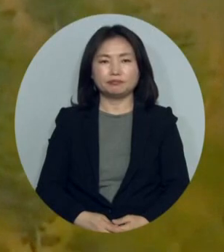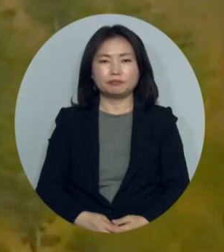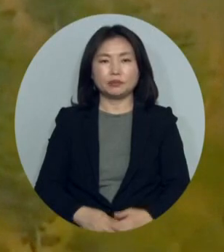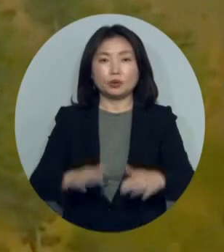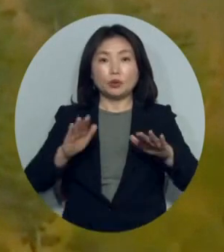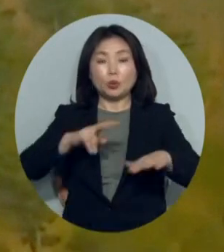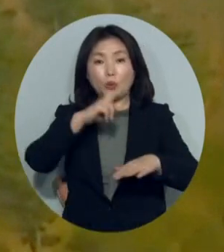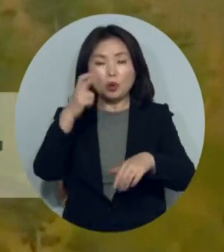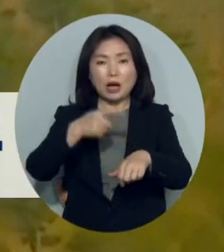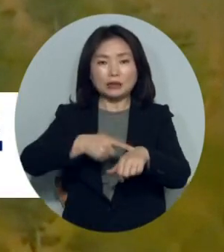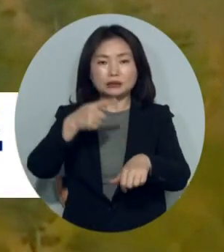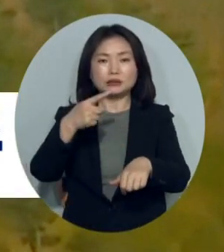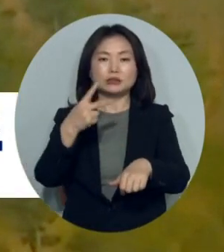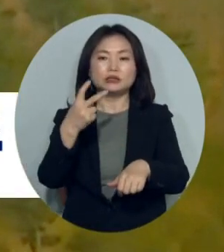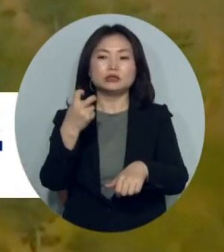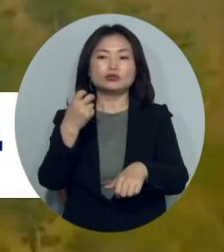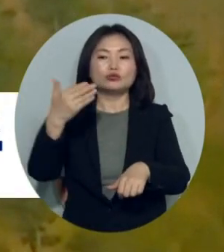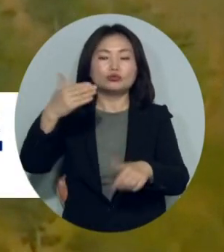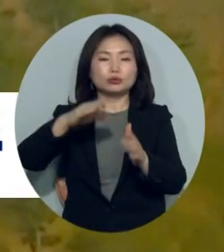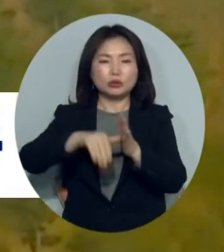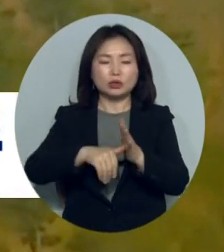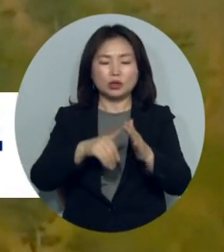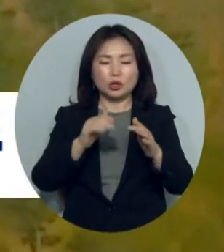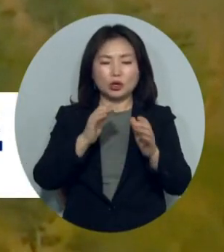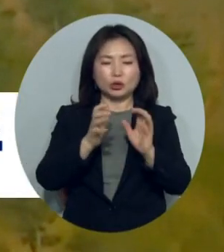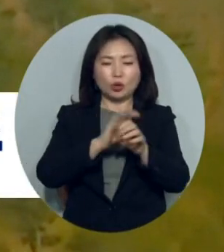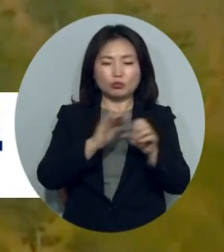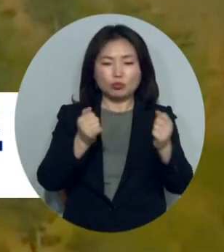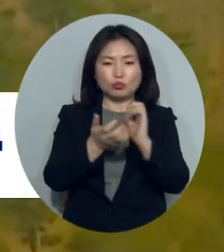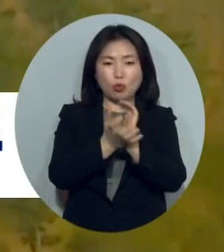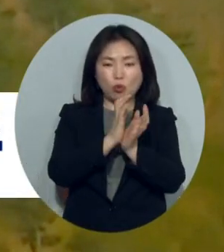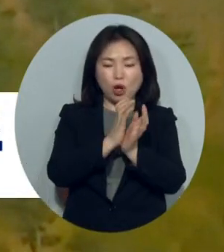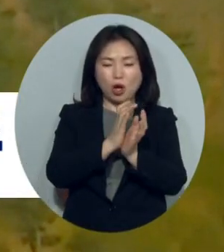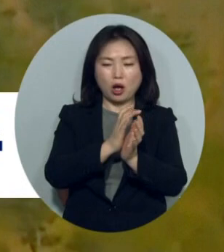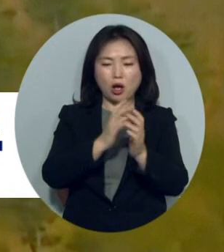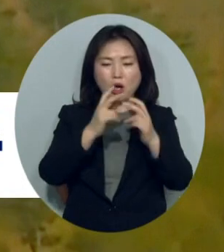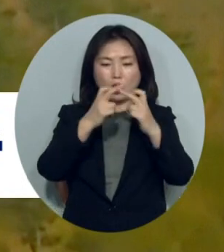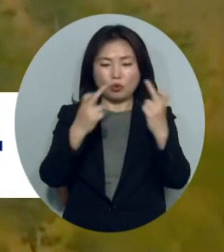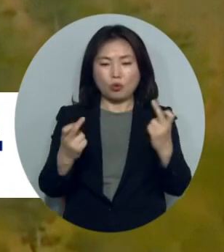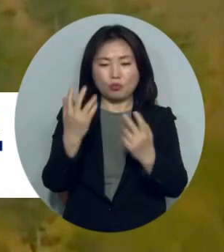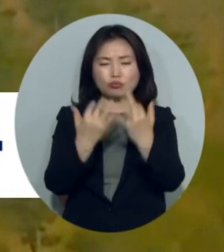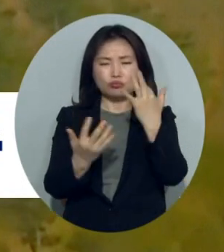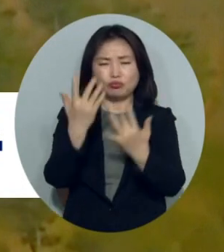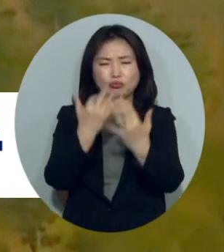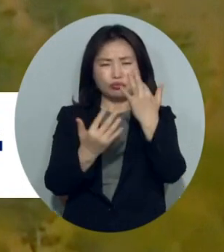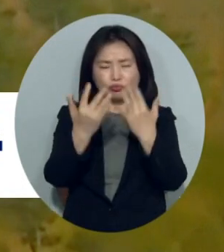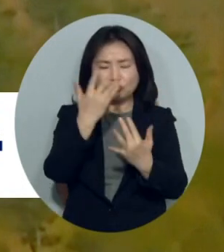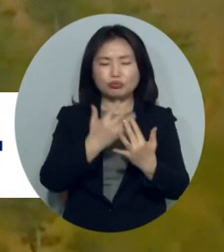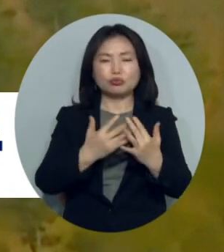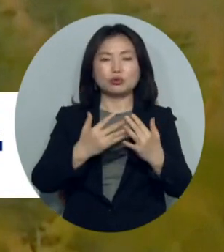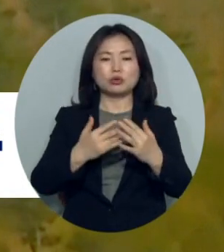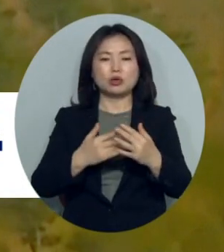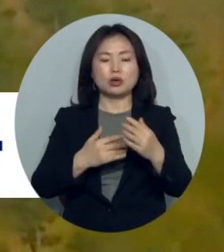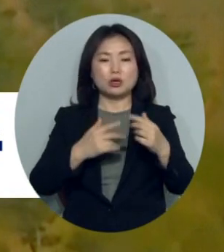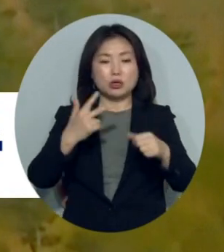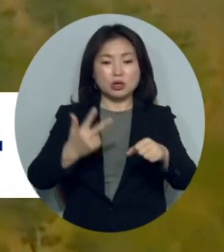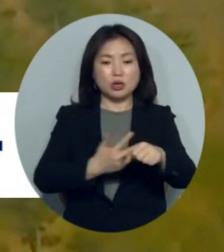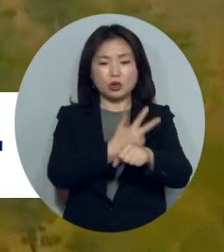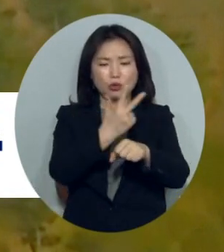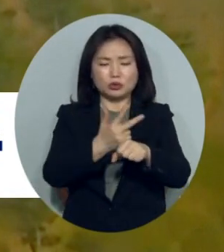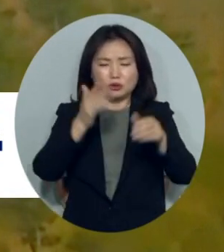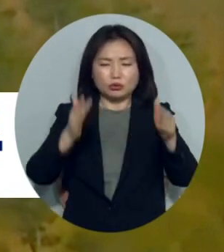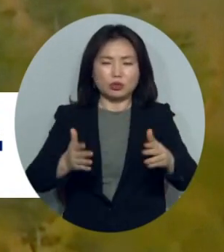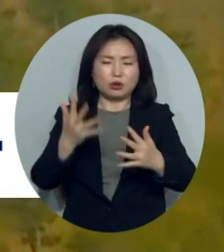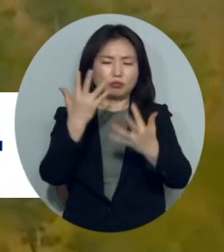오늘오후 1:29 쯤 경북 0 화 군 화천리 9 드림에서 산불이 나 살림 당국의 7시간 째